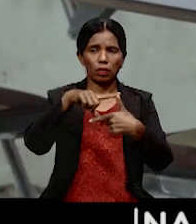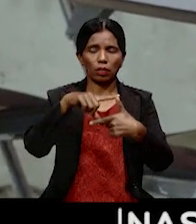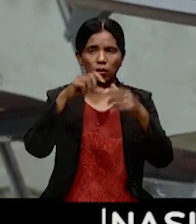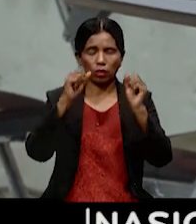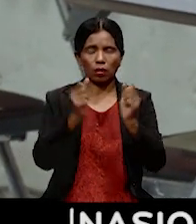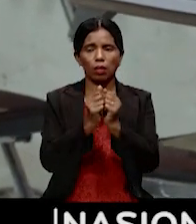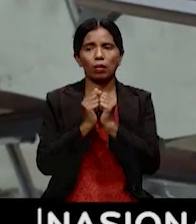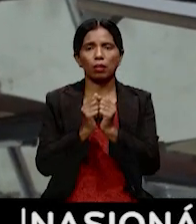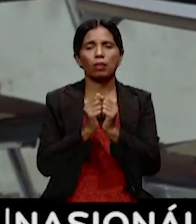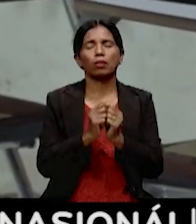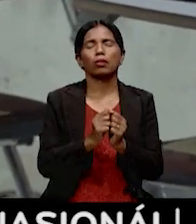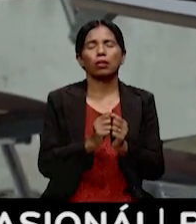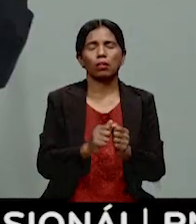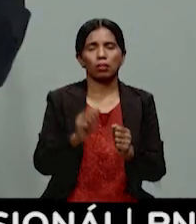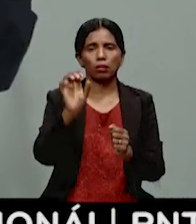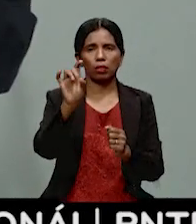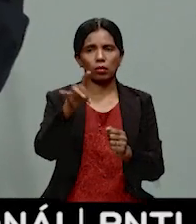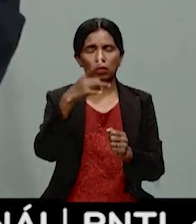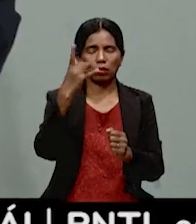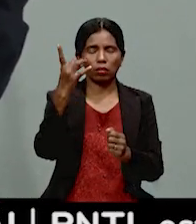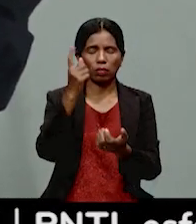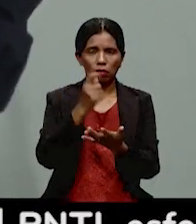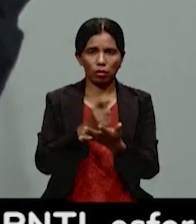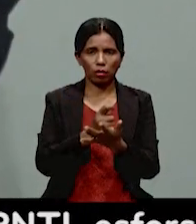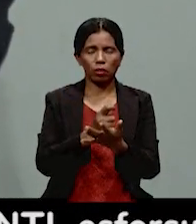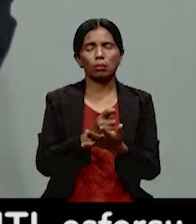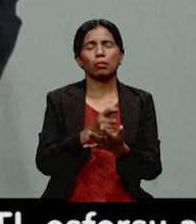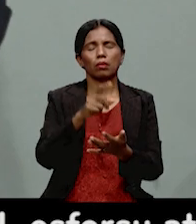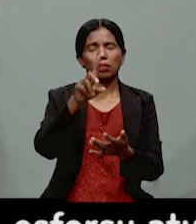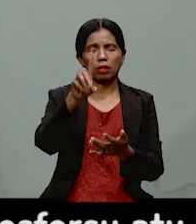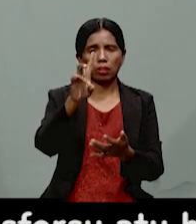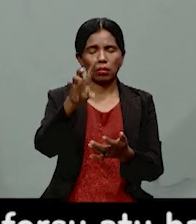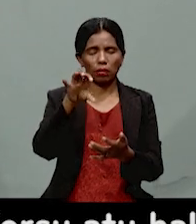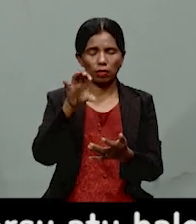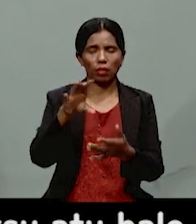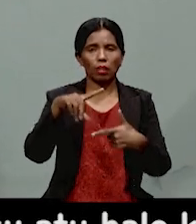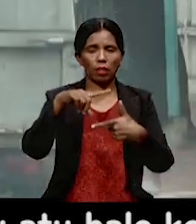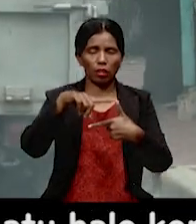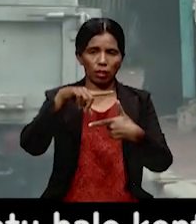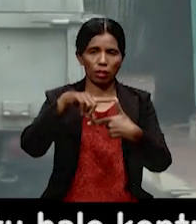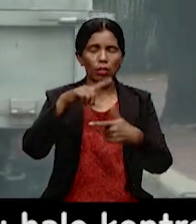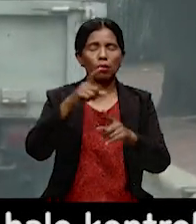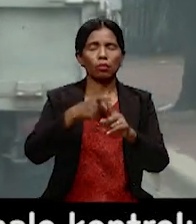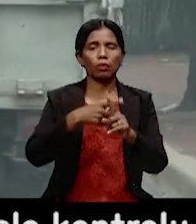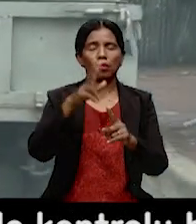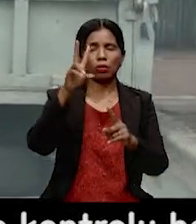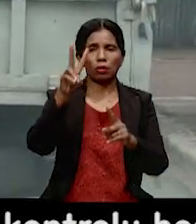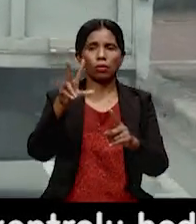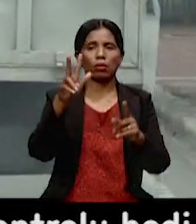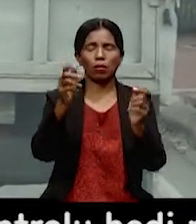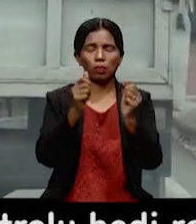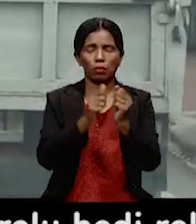hamutu krihun senulu resing walu atu sia resing Karta kondusau provatorio ba Fulan Tolu hamutu